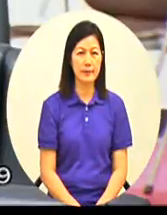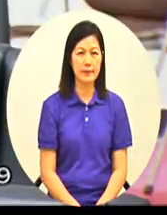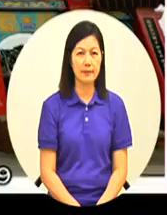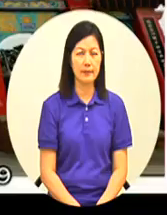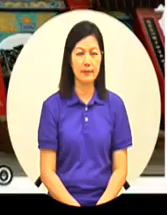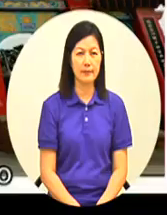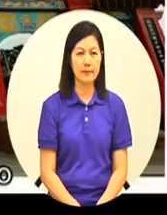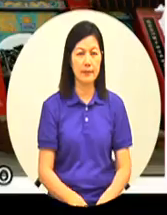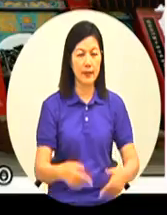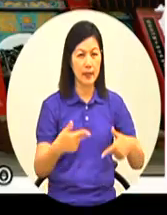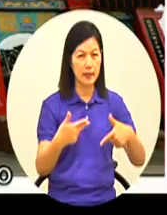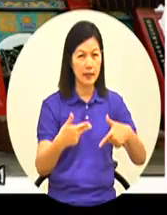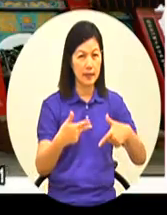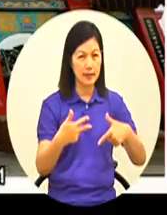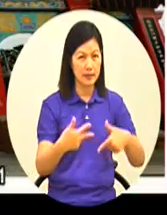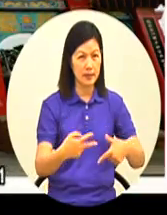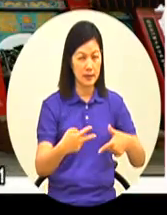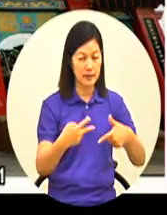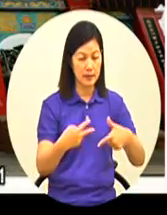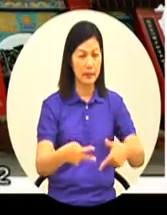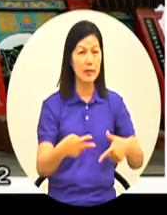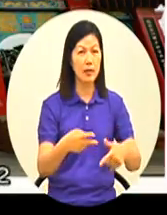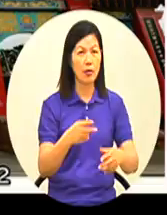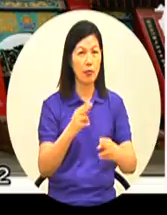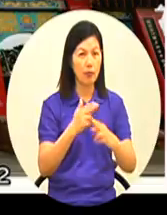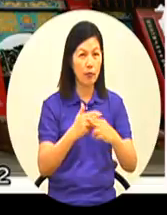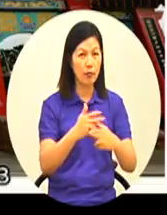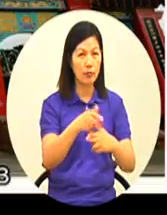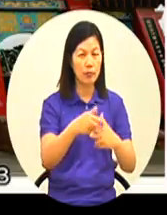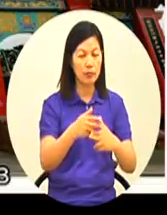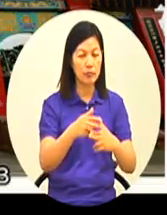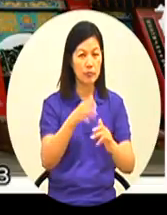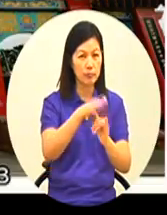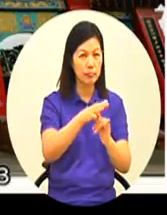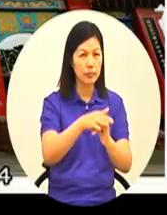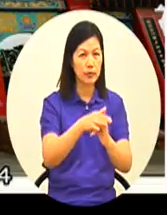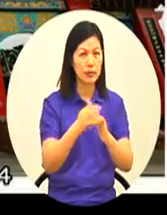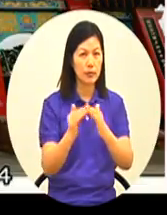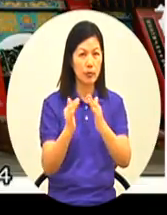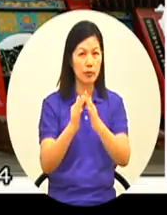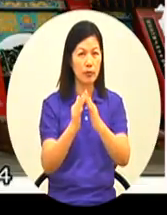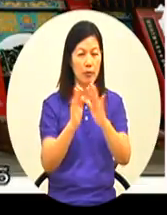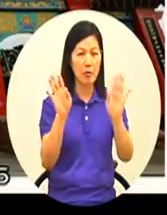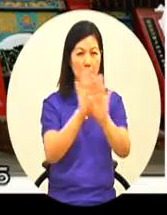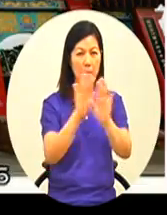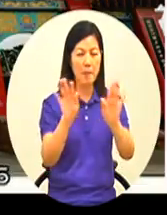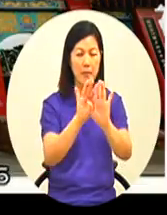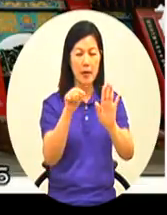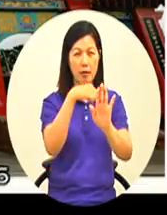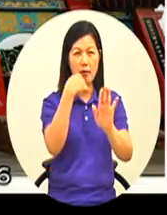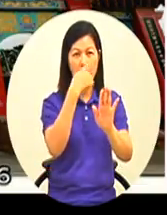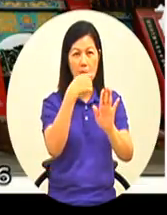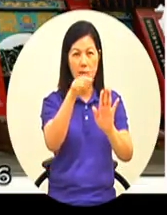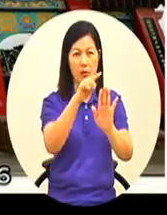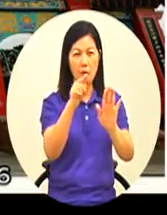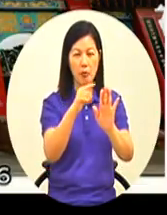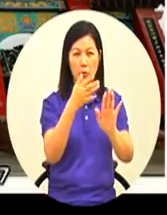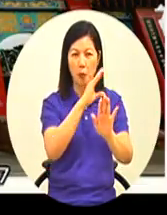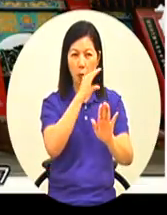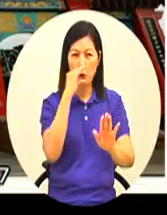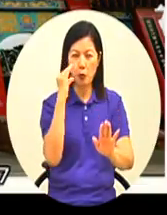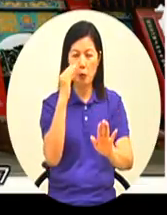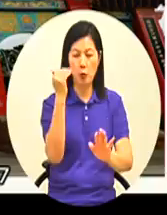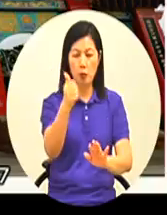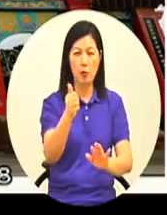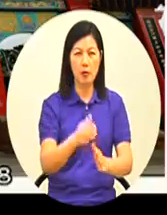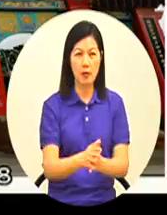武的殡仪馆哈，这个牌楼的建设做得很宏伟哈， 很漂亮，但是到现在这个